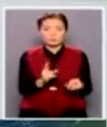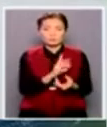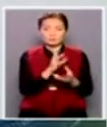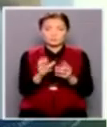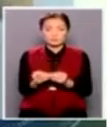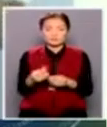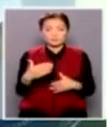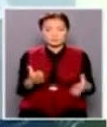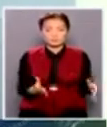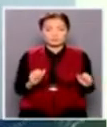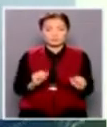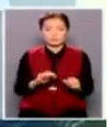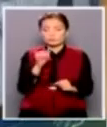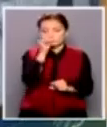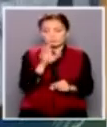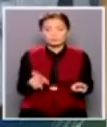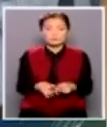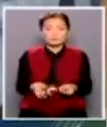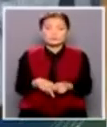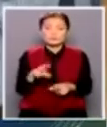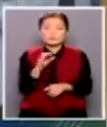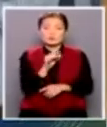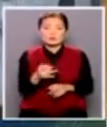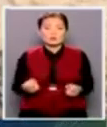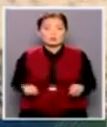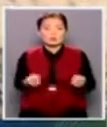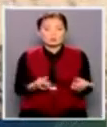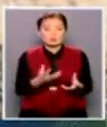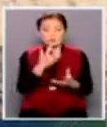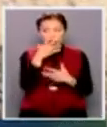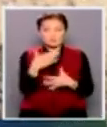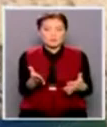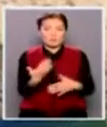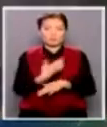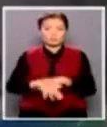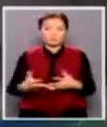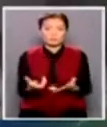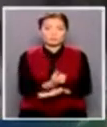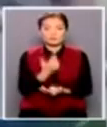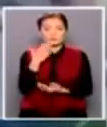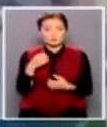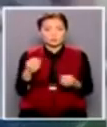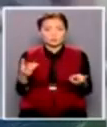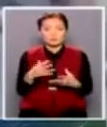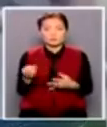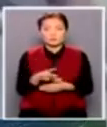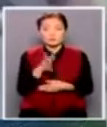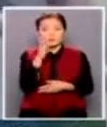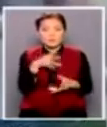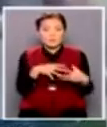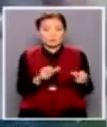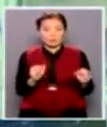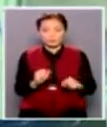сәбеге қорап қорған бола алмас, алайда қоқыш шәшігінен жылу құбырларымен даладан әлде қайда артық. Ит пен құсқа да